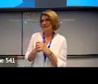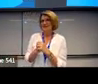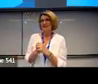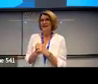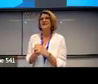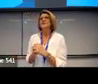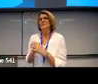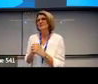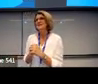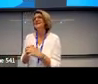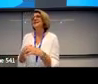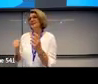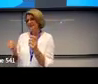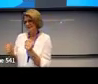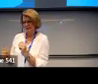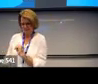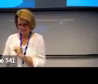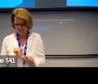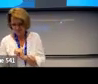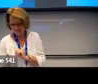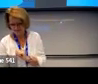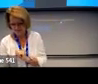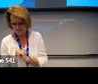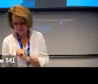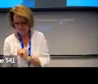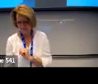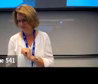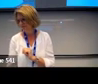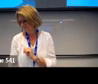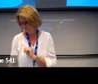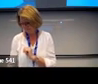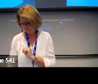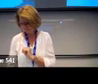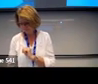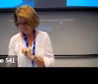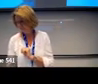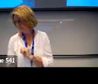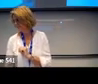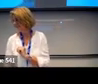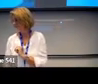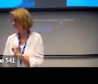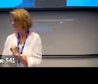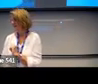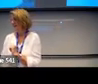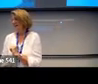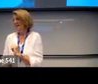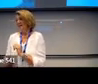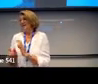travaux universitaires, même s'ils ne le disent pas.